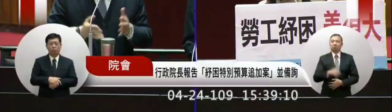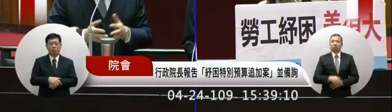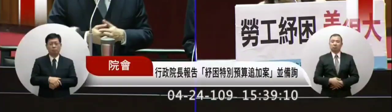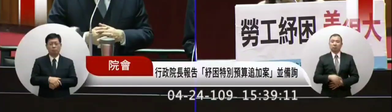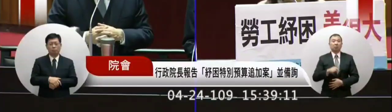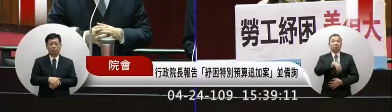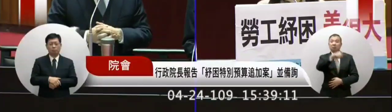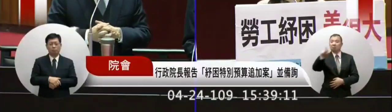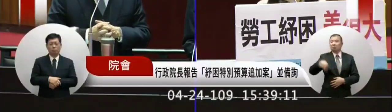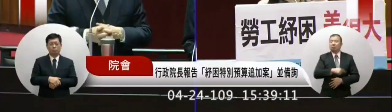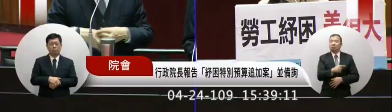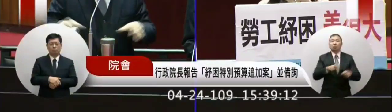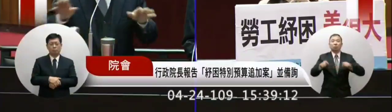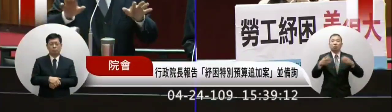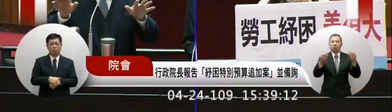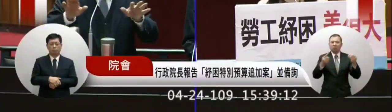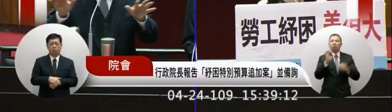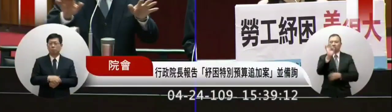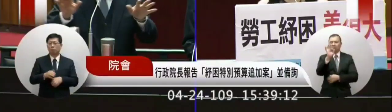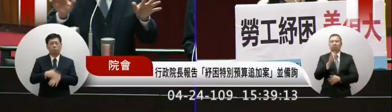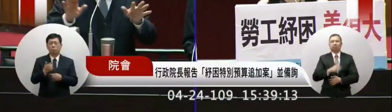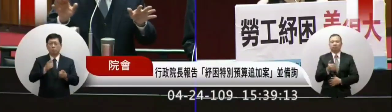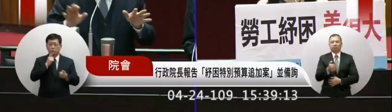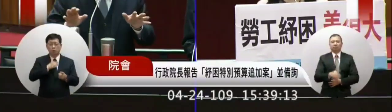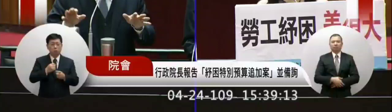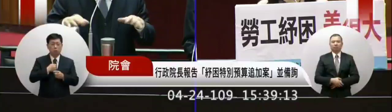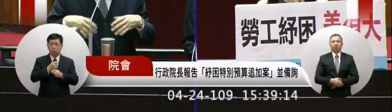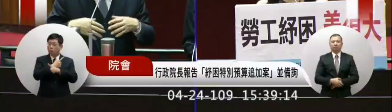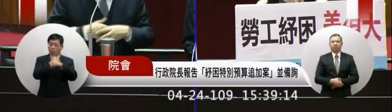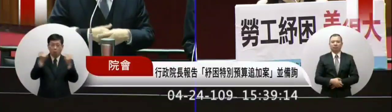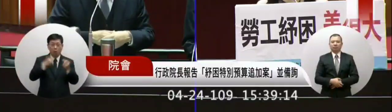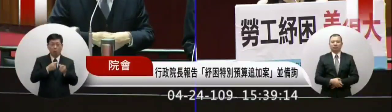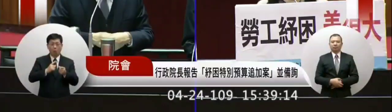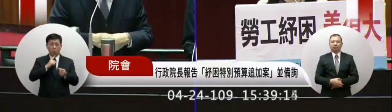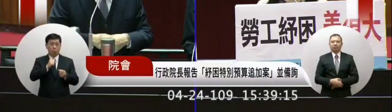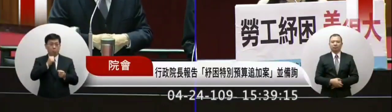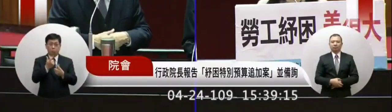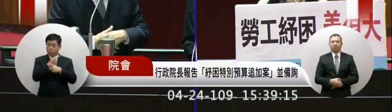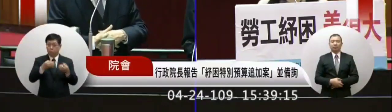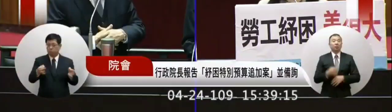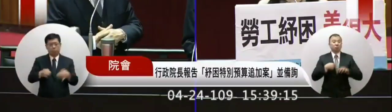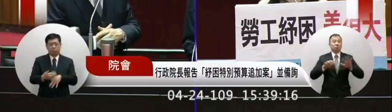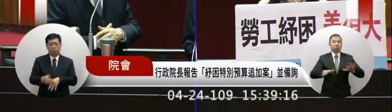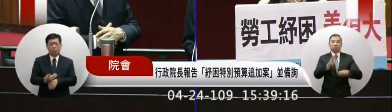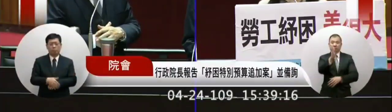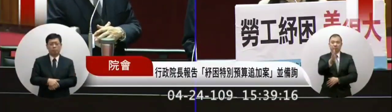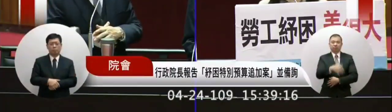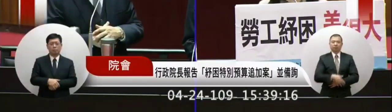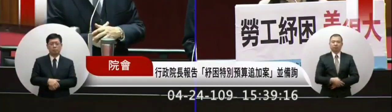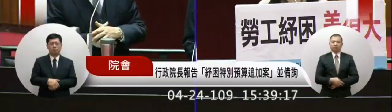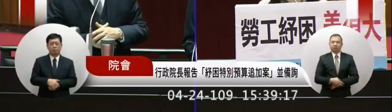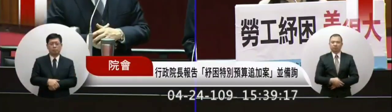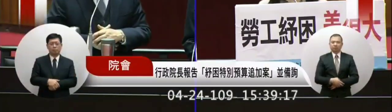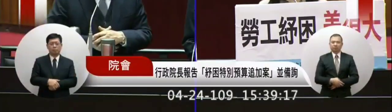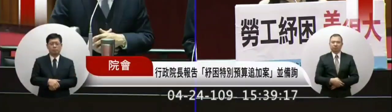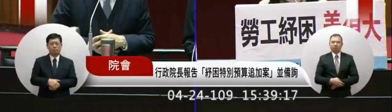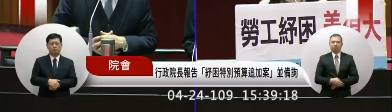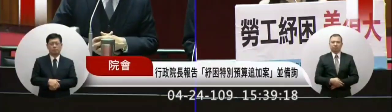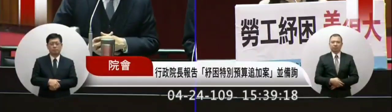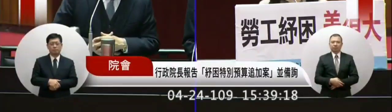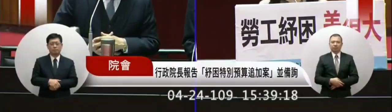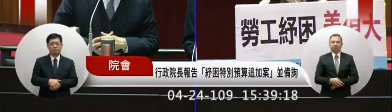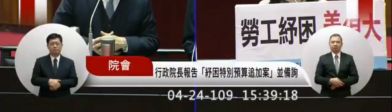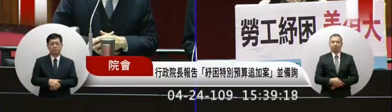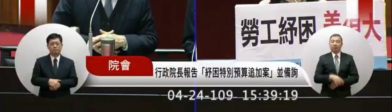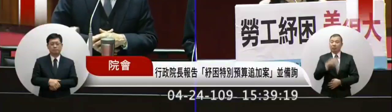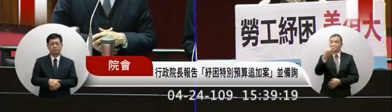以你们不会这么做。好，谢谢。 不会不分贫富啊，通通有奖。 那我现在就来问一下，现在有关于我们的